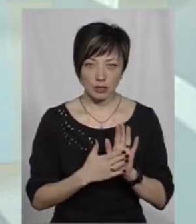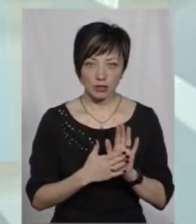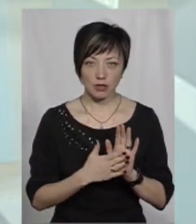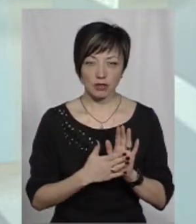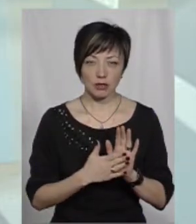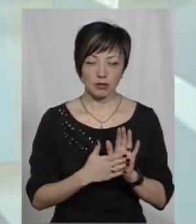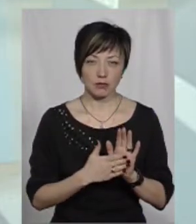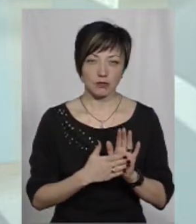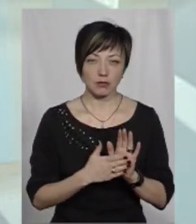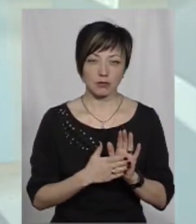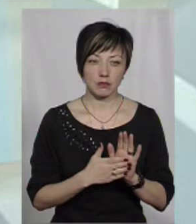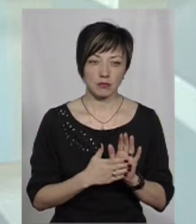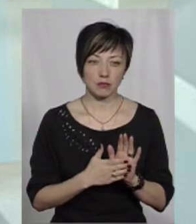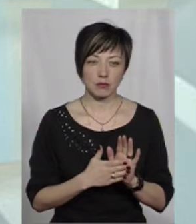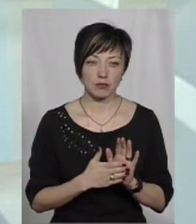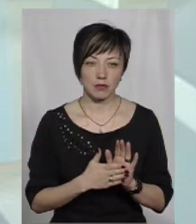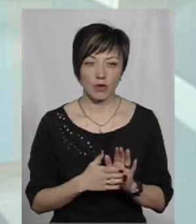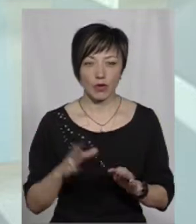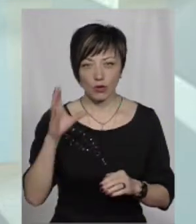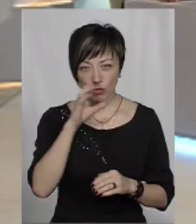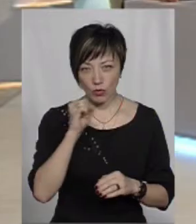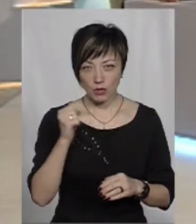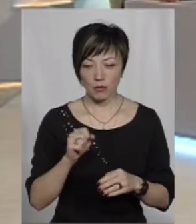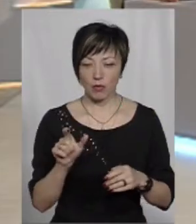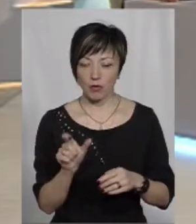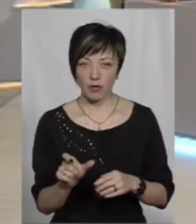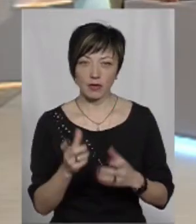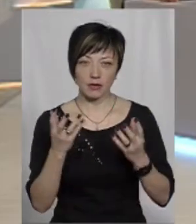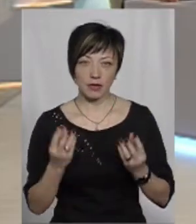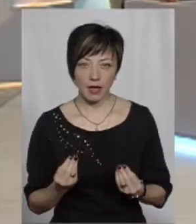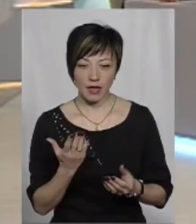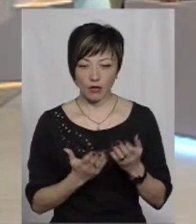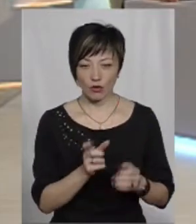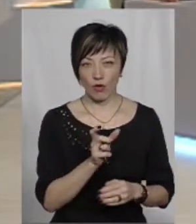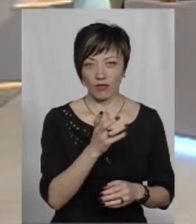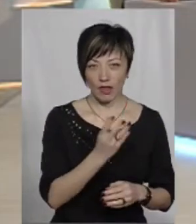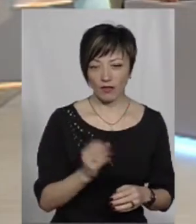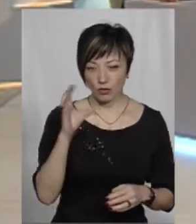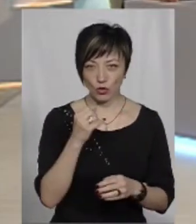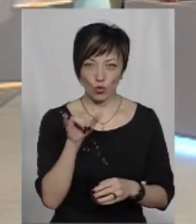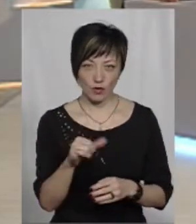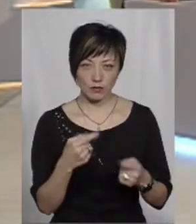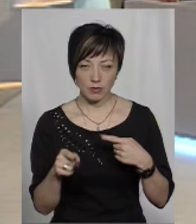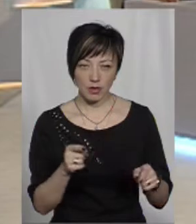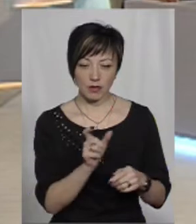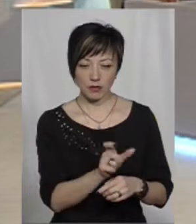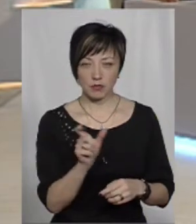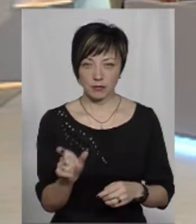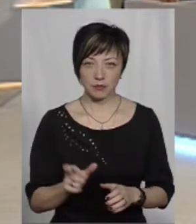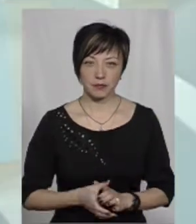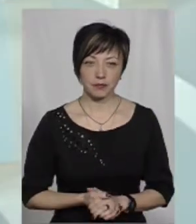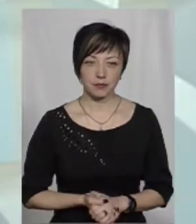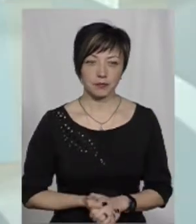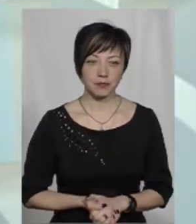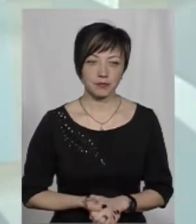то показнички лічильника ночі, потім пробіл – показнички лічильника дня, пробіл – показнички